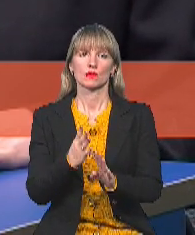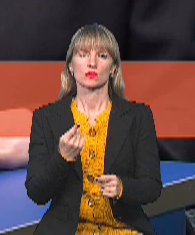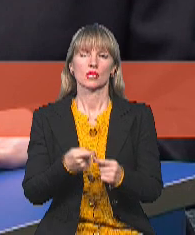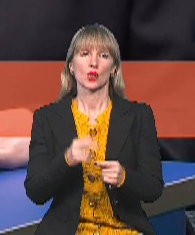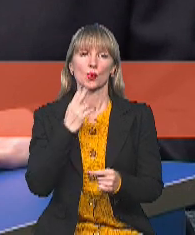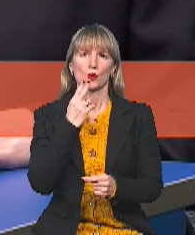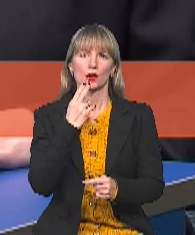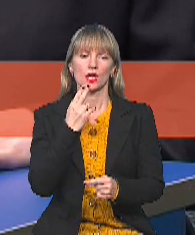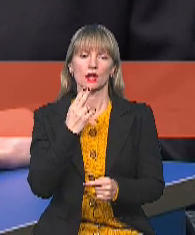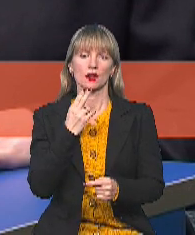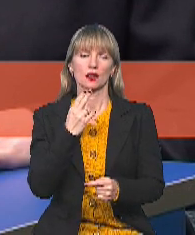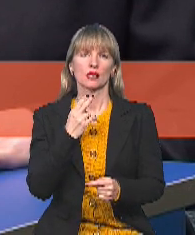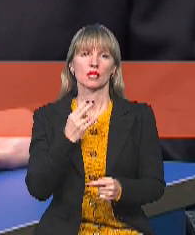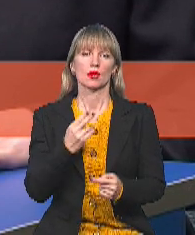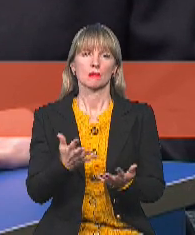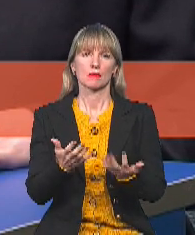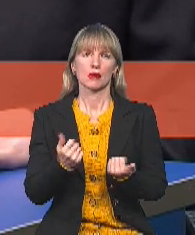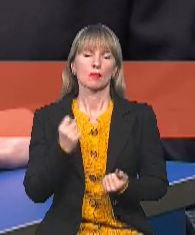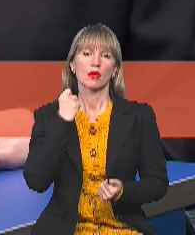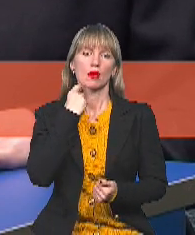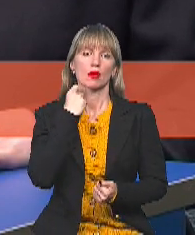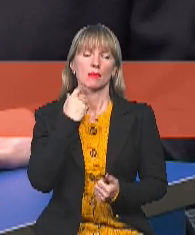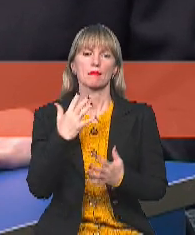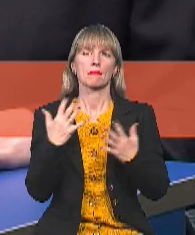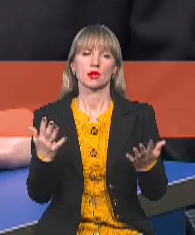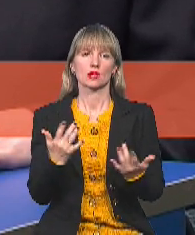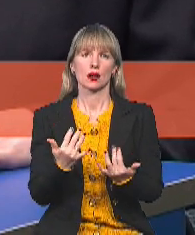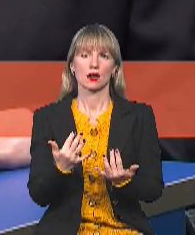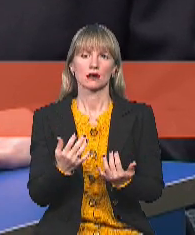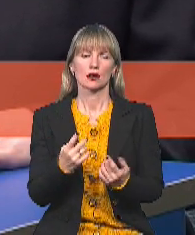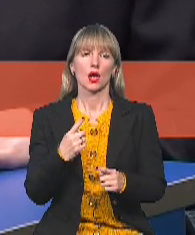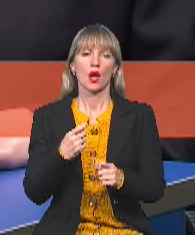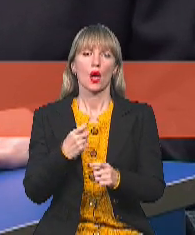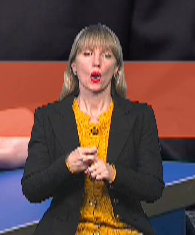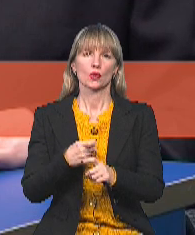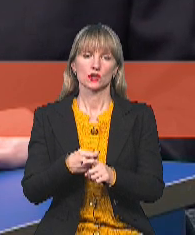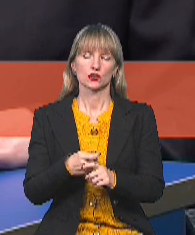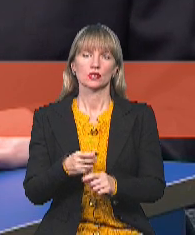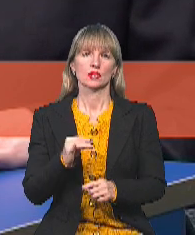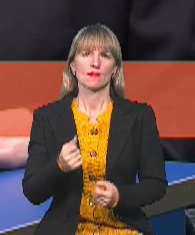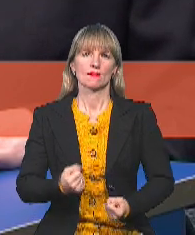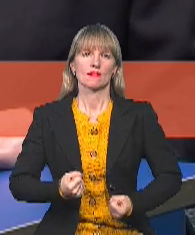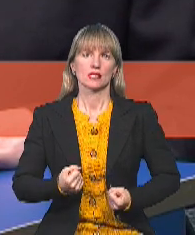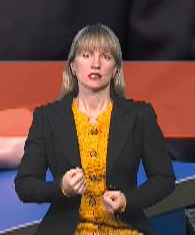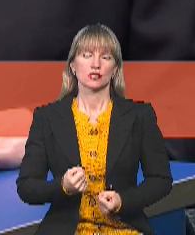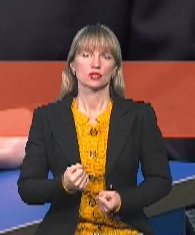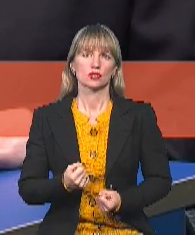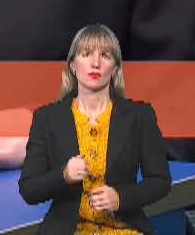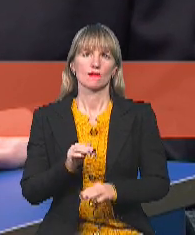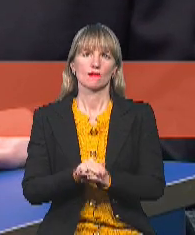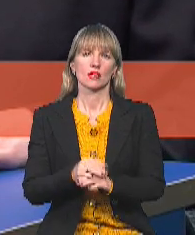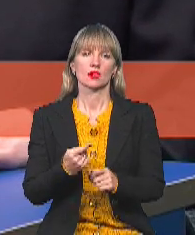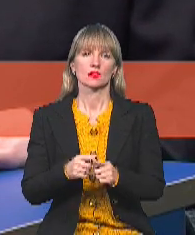курение, прием алкоголя в больших количествах хронически, да? Это физические факторы, такие